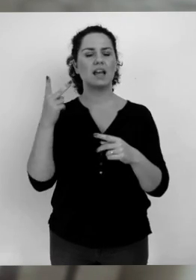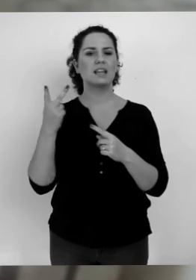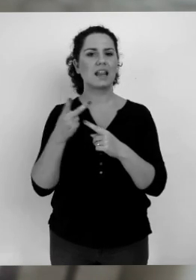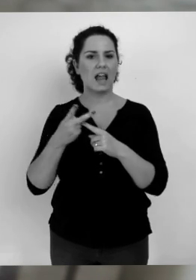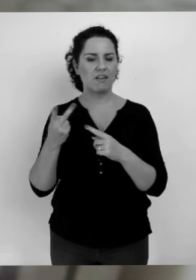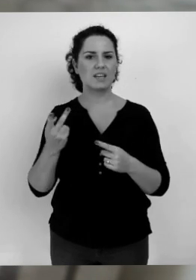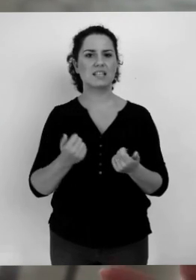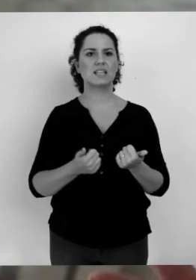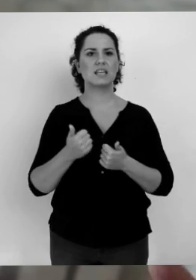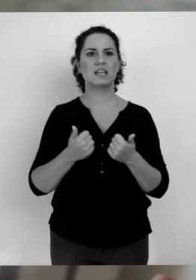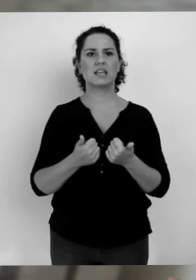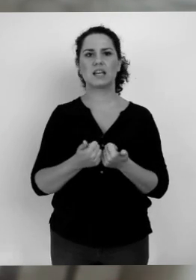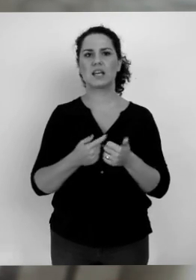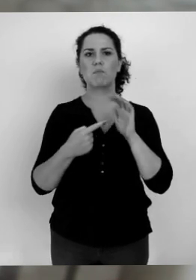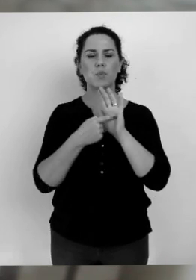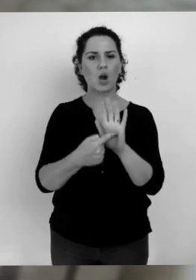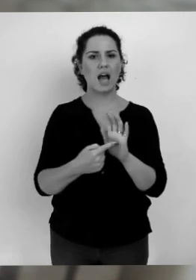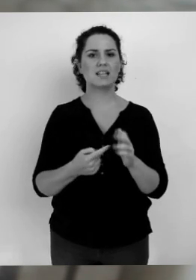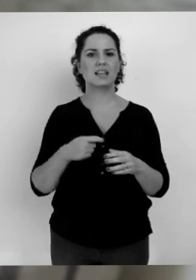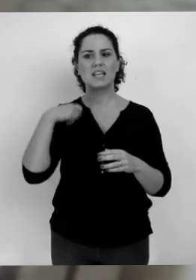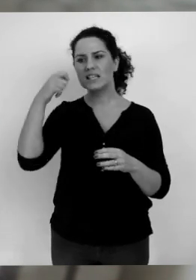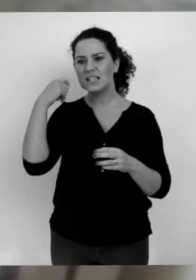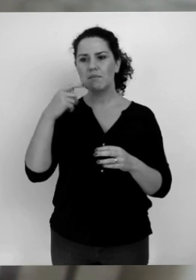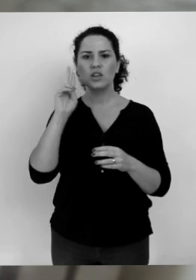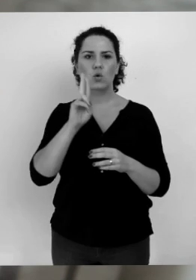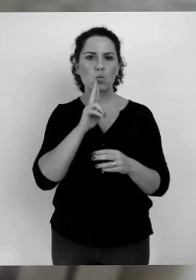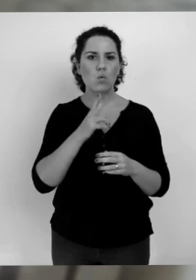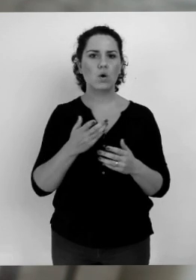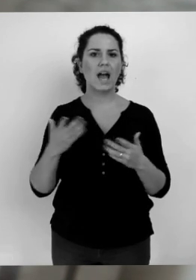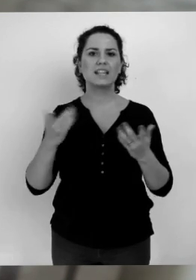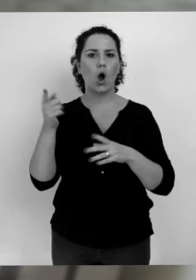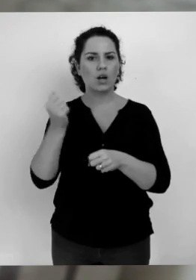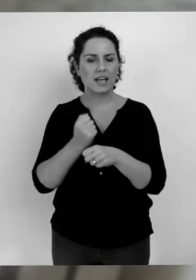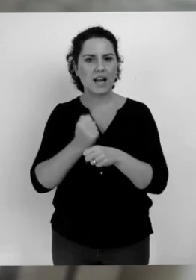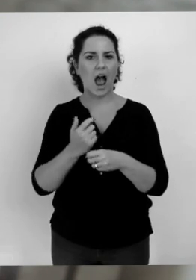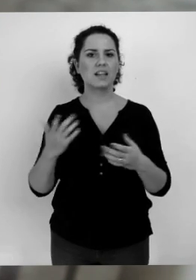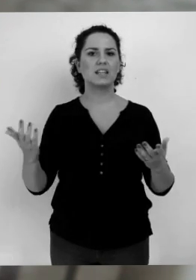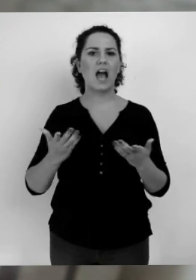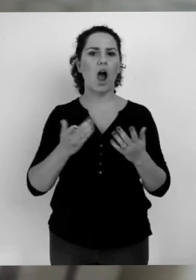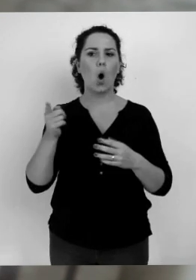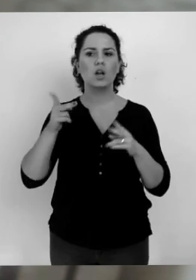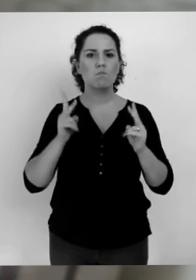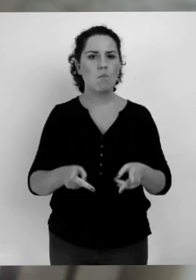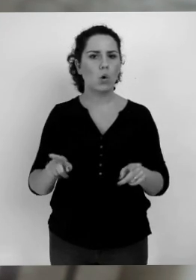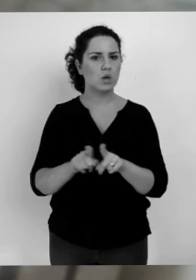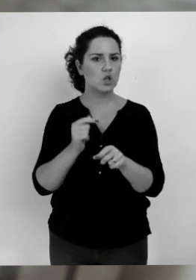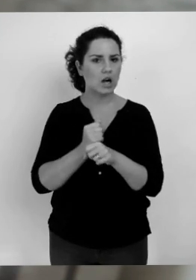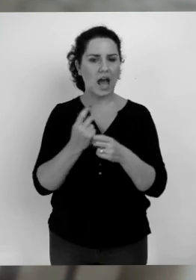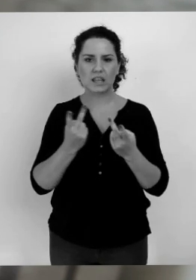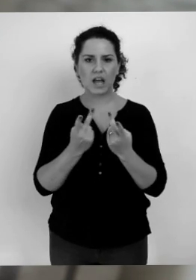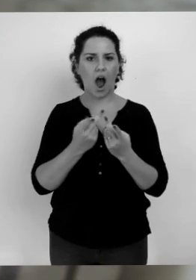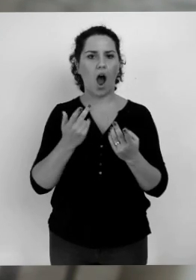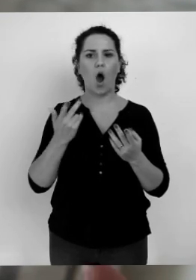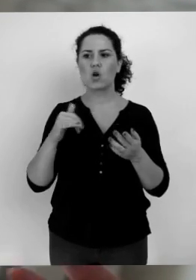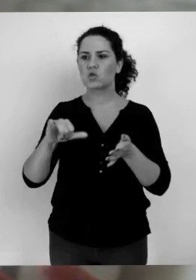televiziji ili pokazati, snimati gluhe kje oni rade, kako oni mogu sve rade, kao što